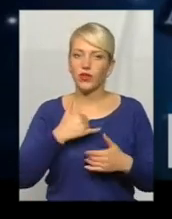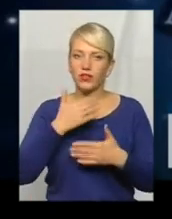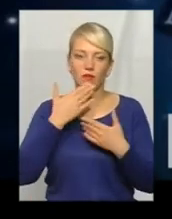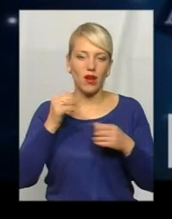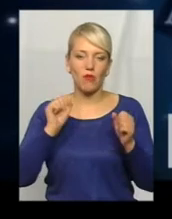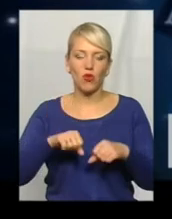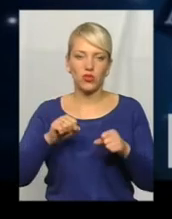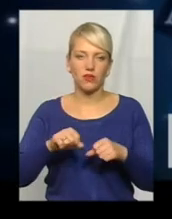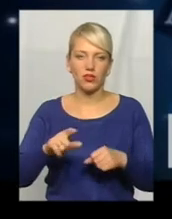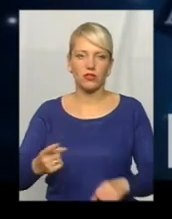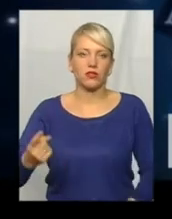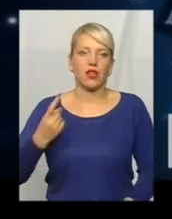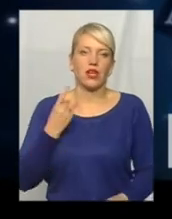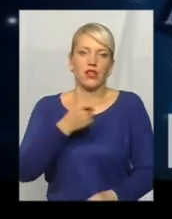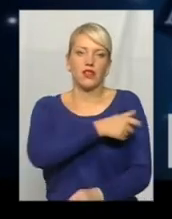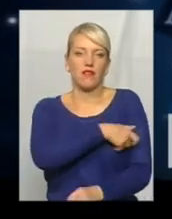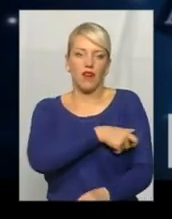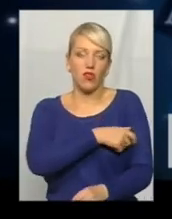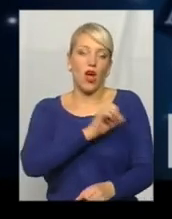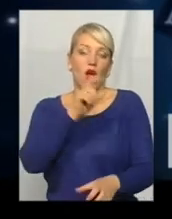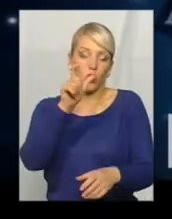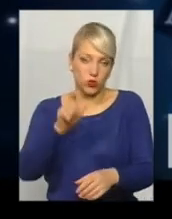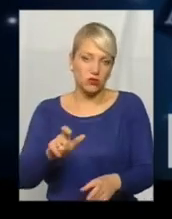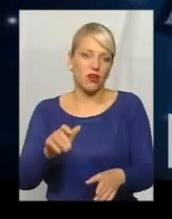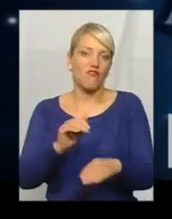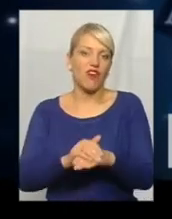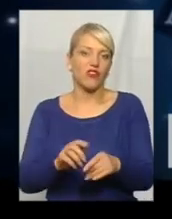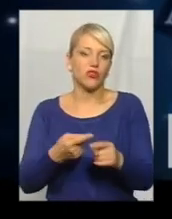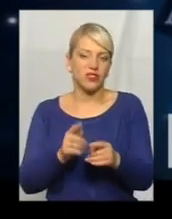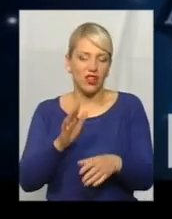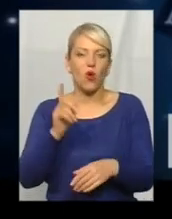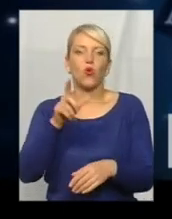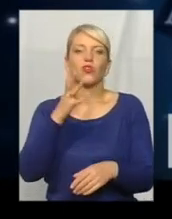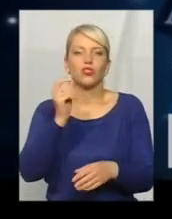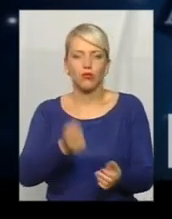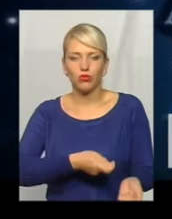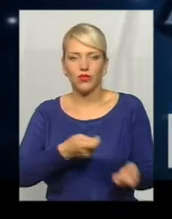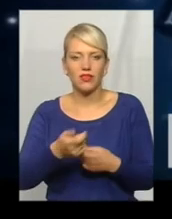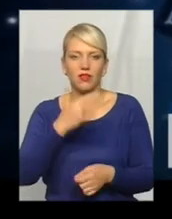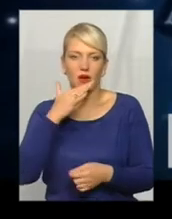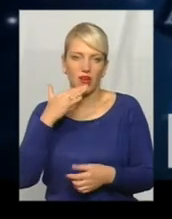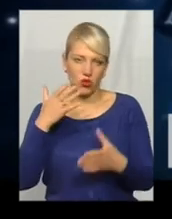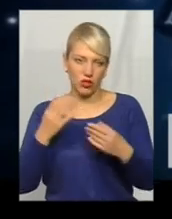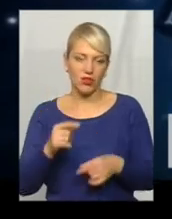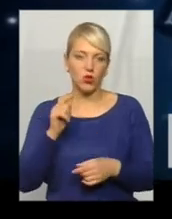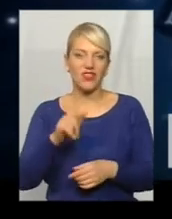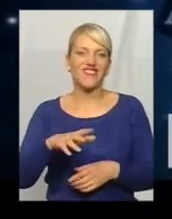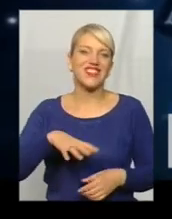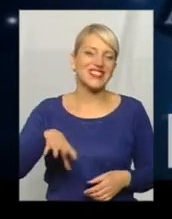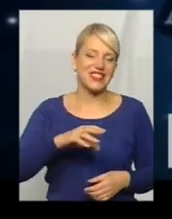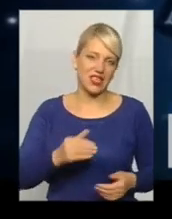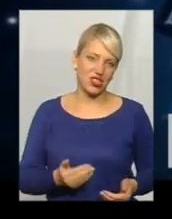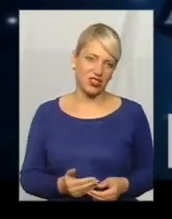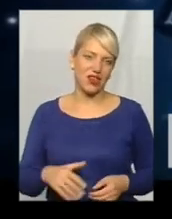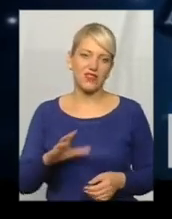там днівального. А людський фактор є людський фактор, там ще люди будуть нести не один день. Туди все життя всі